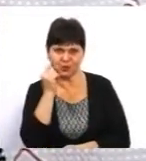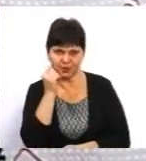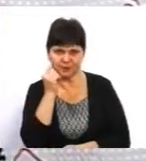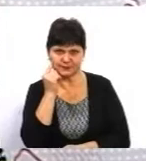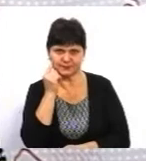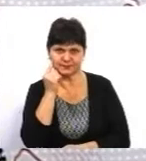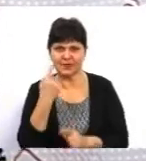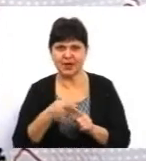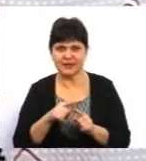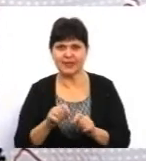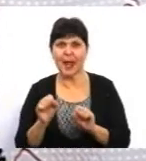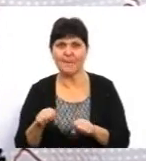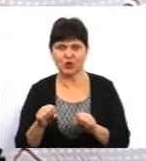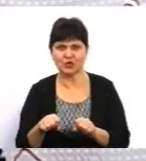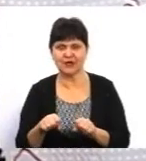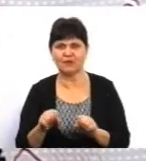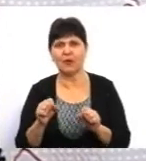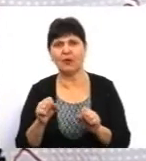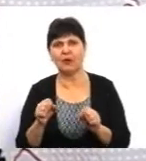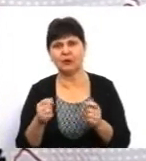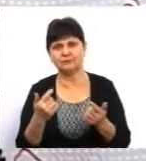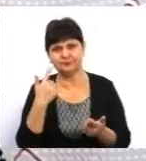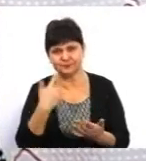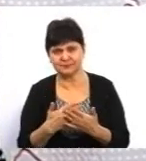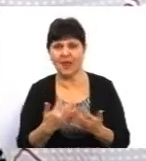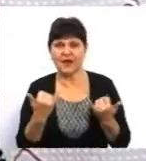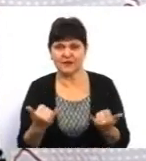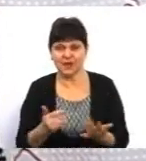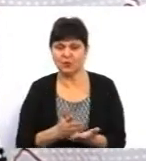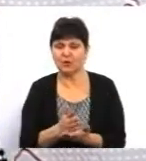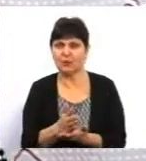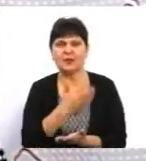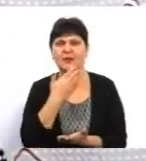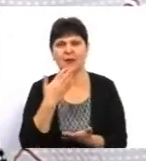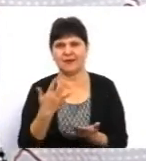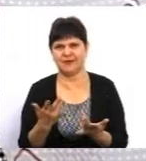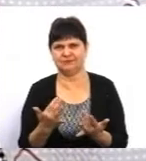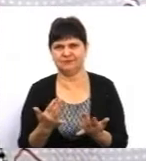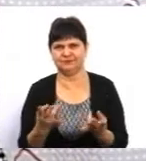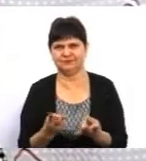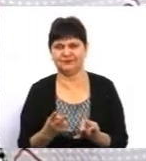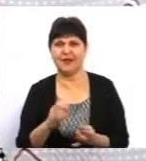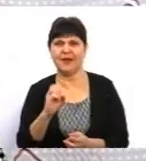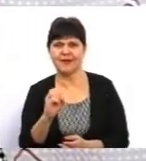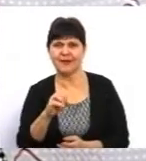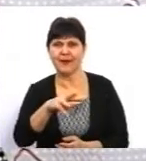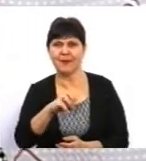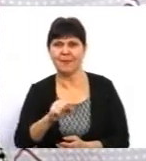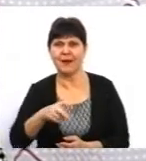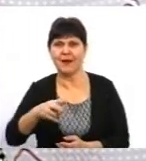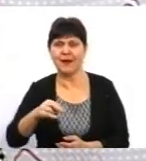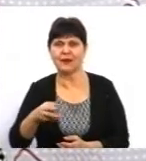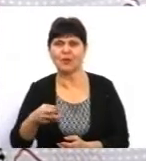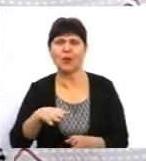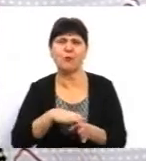буде можливо однозначно, але в цьому вже в даному напрямку немає потреби. Е-малятка включає в себе повний комплекс послуг,